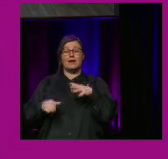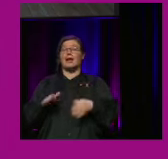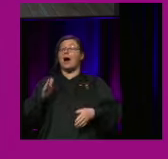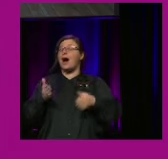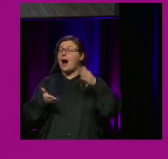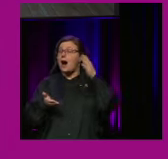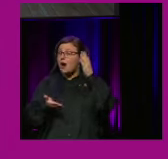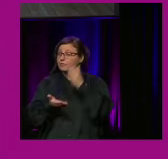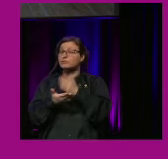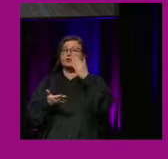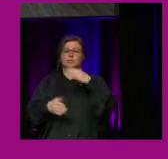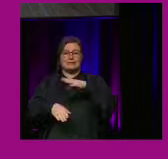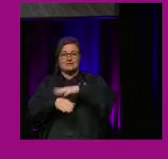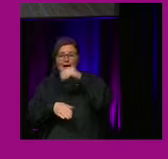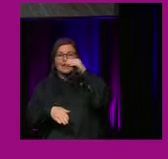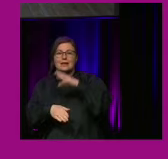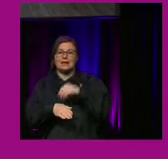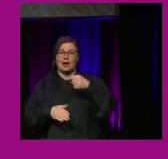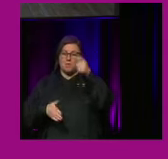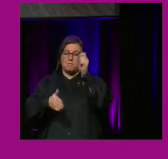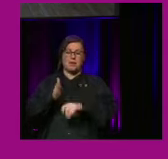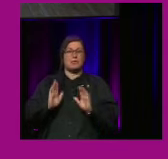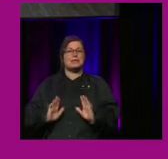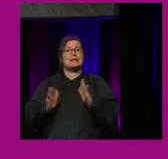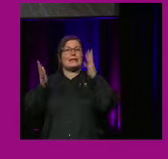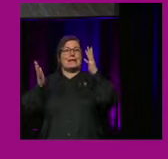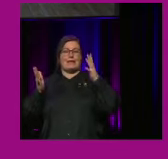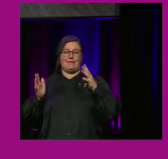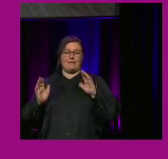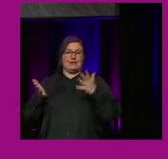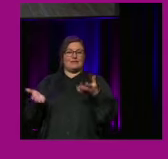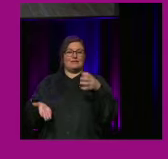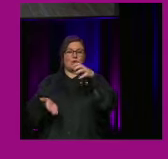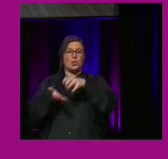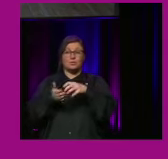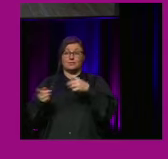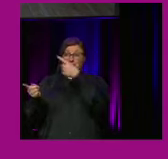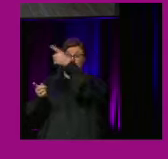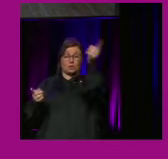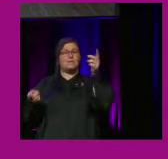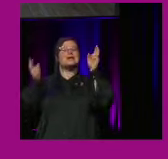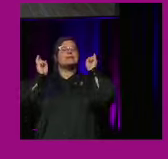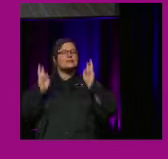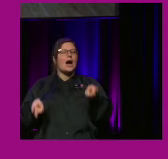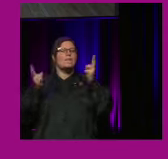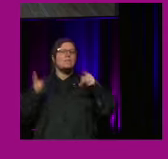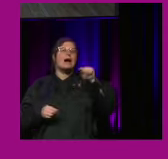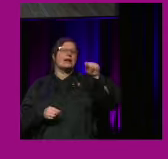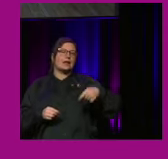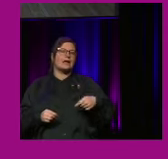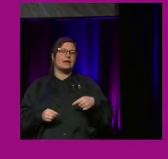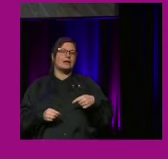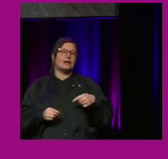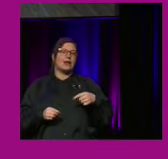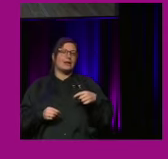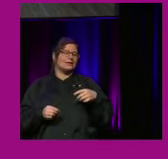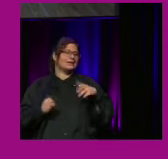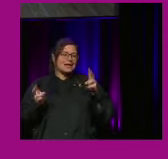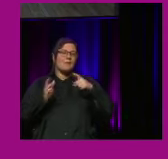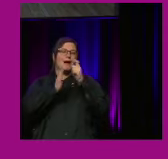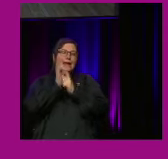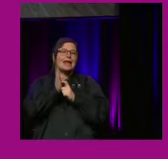och medborgarnas liv och levande. Ja. Och även de är ju föremål för exakt samma regelverk. Det vill säga att det krävs, det är regeringen som tillsätter och avsätter